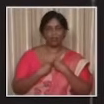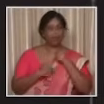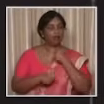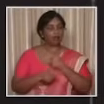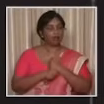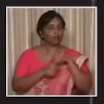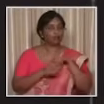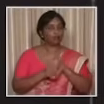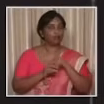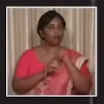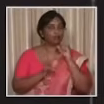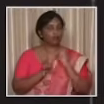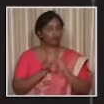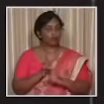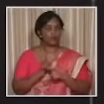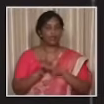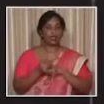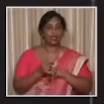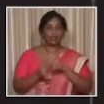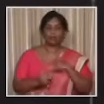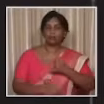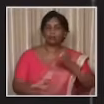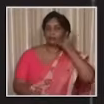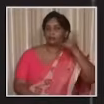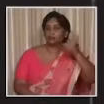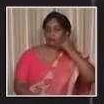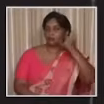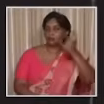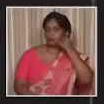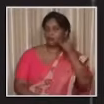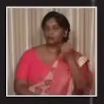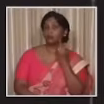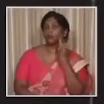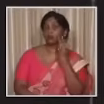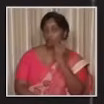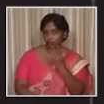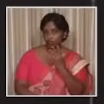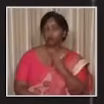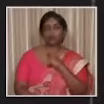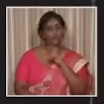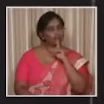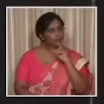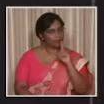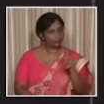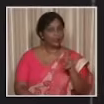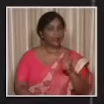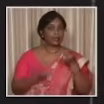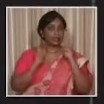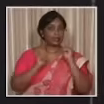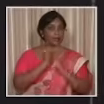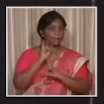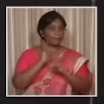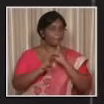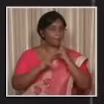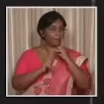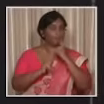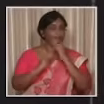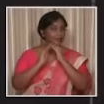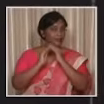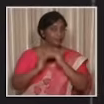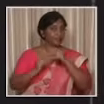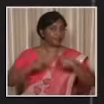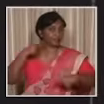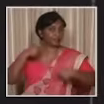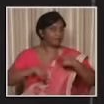Andupakshe Sangvidhayaka Lekamtumata durakathanayen thun watawak mama illuwa Krida Amatyanshe vivada karana welawaye